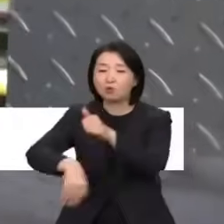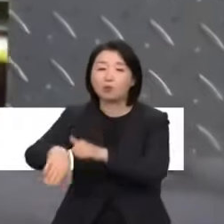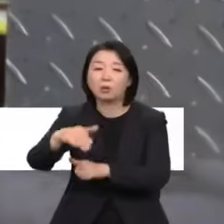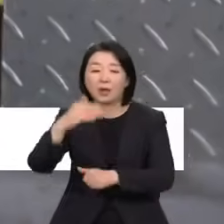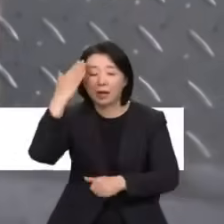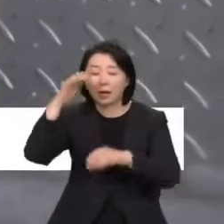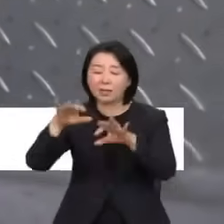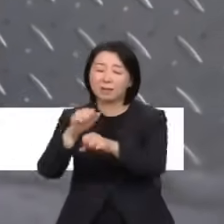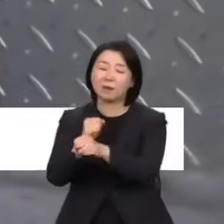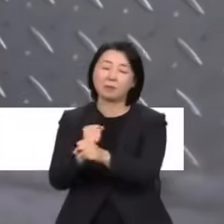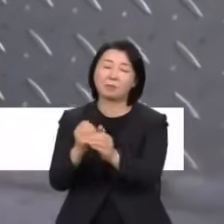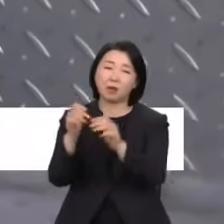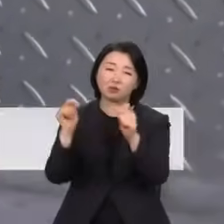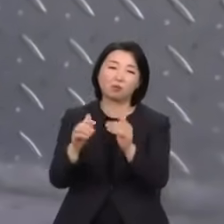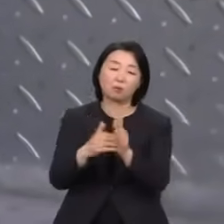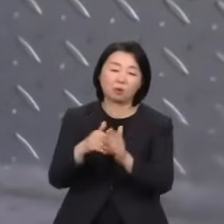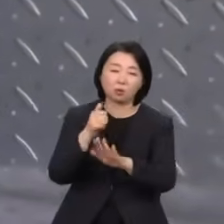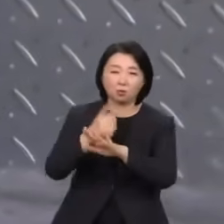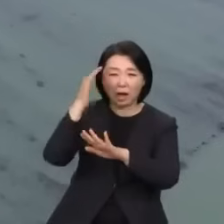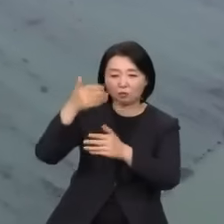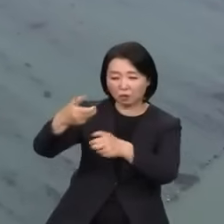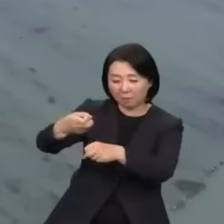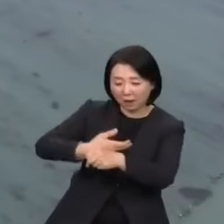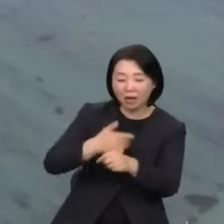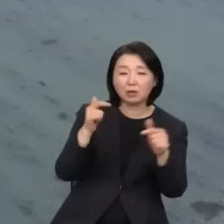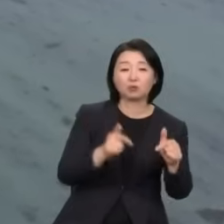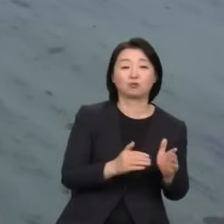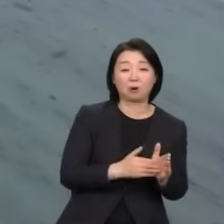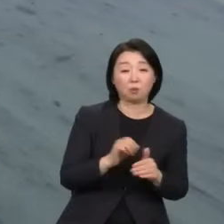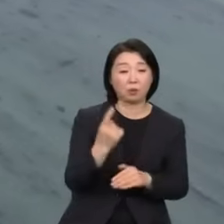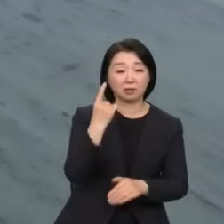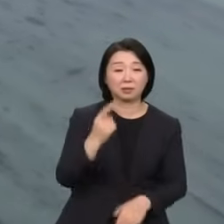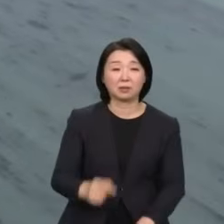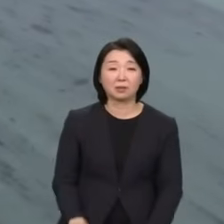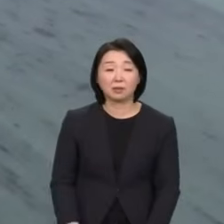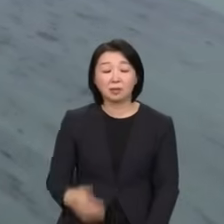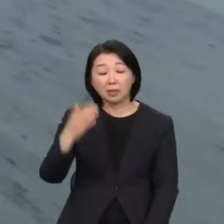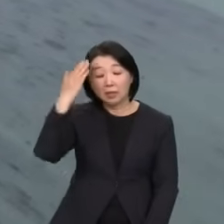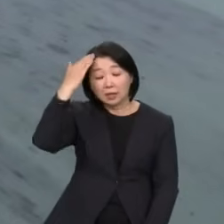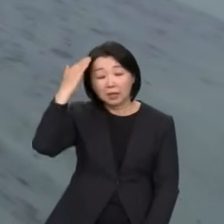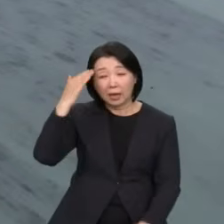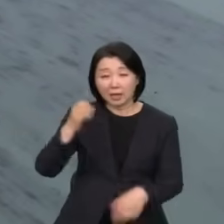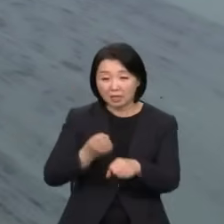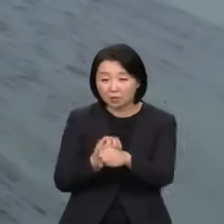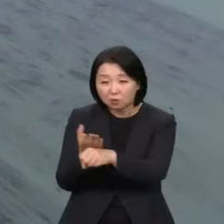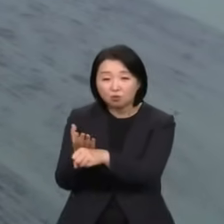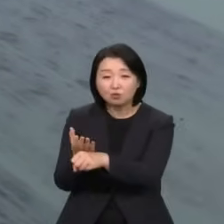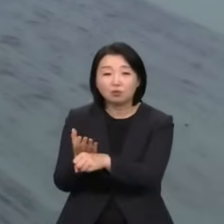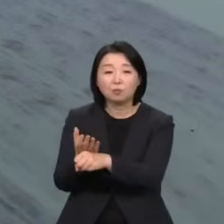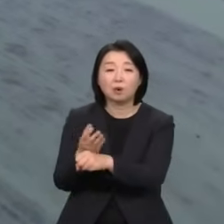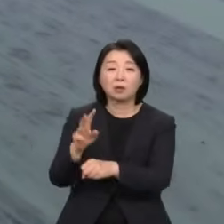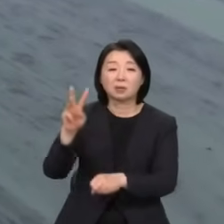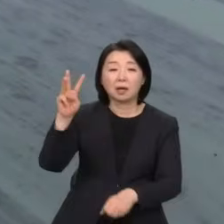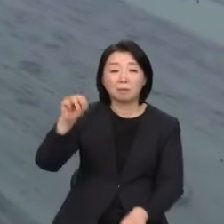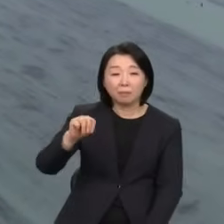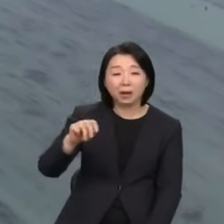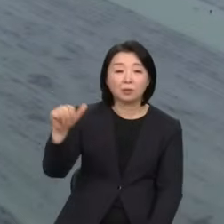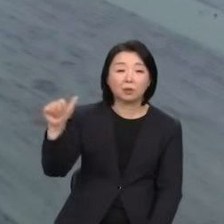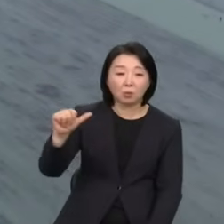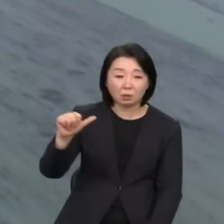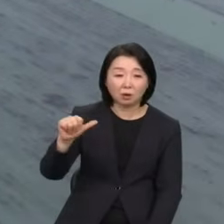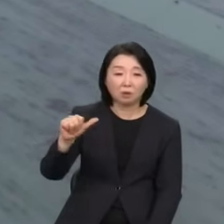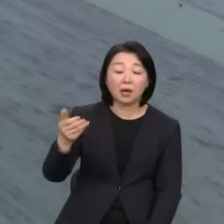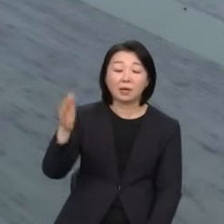급증하면서 국내 공급이 줄었기 때문입니다. 지난해 김 수출량은 3만 5천여 톤으로 2020년과 비교하면 3년